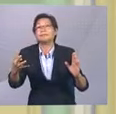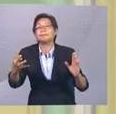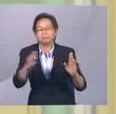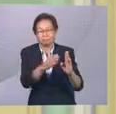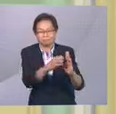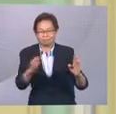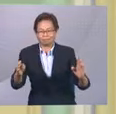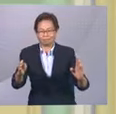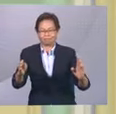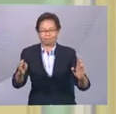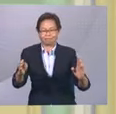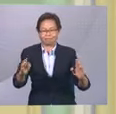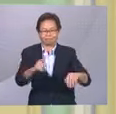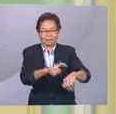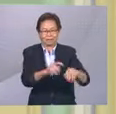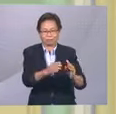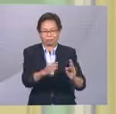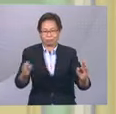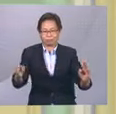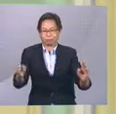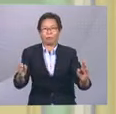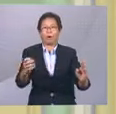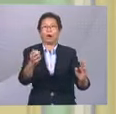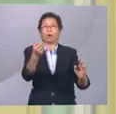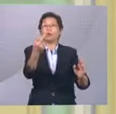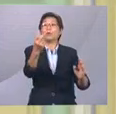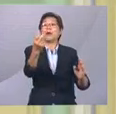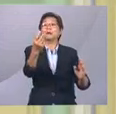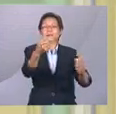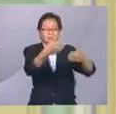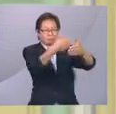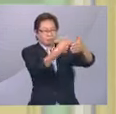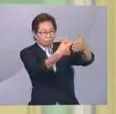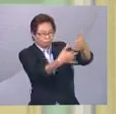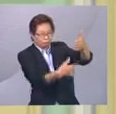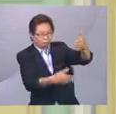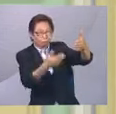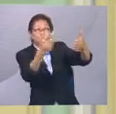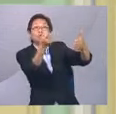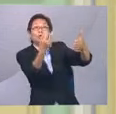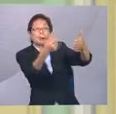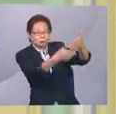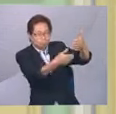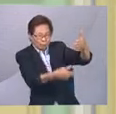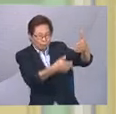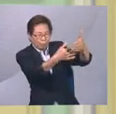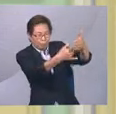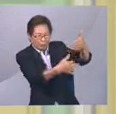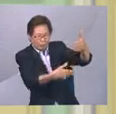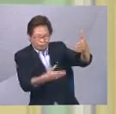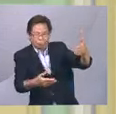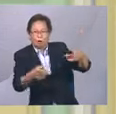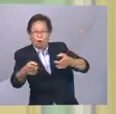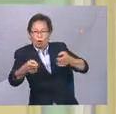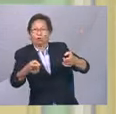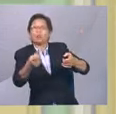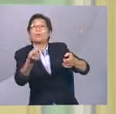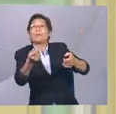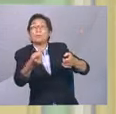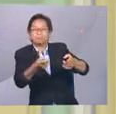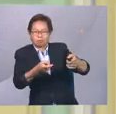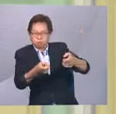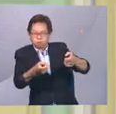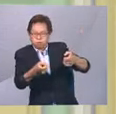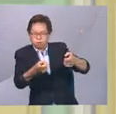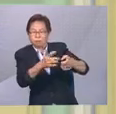empat ikan hari ke-12 harga barangan kepulauan harian dapat dikawal harganya dan